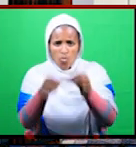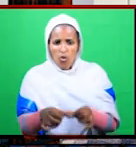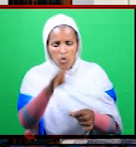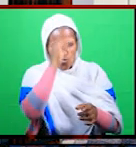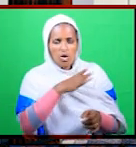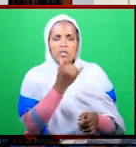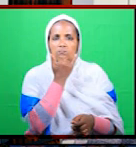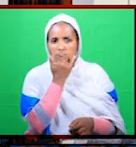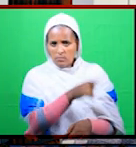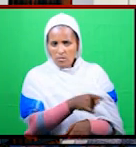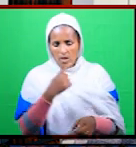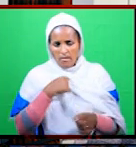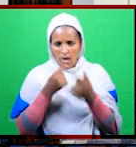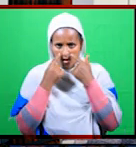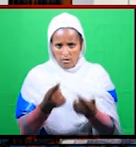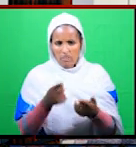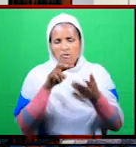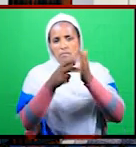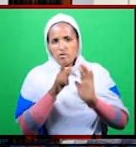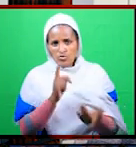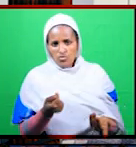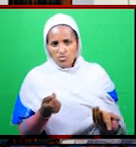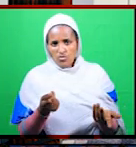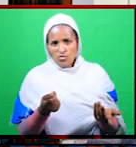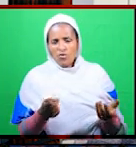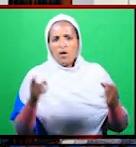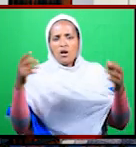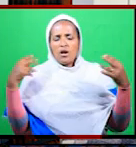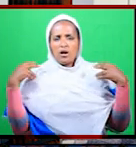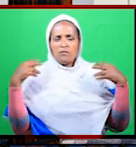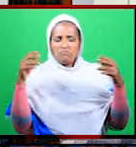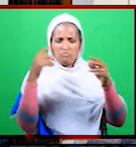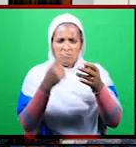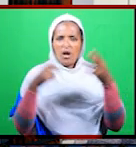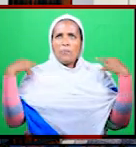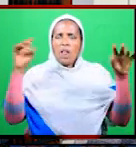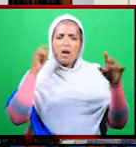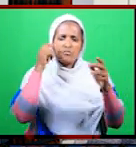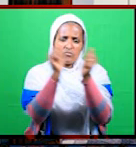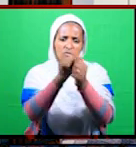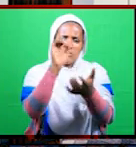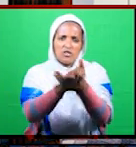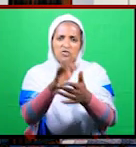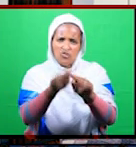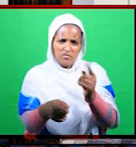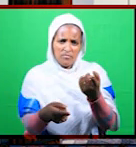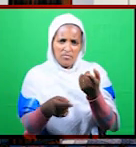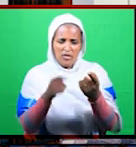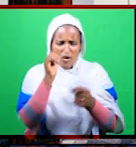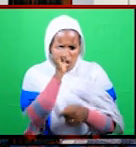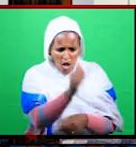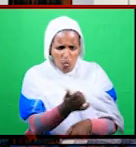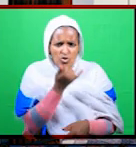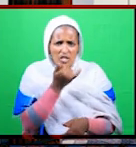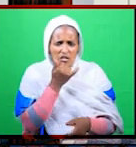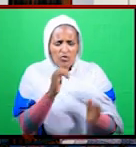አይኗ የምፈልገውን ነገር አላሟላልኝ ቢል በሌላ መልኩ ጥርሷ ያማረ ሊሆን ይችላል። እሺ፣ ጥርስ ላይ የሆነ ጉድለት ቢኖር ሌላ ውበት